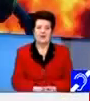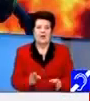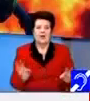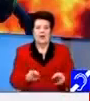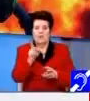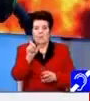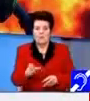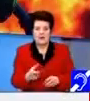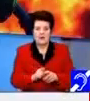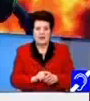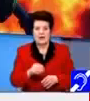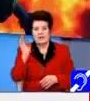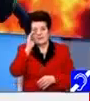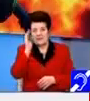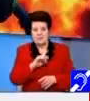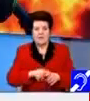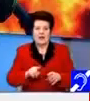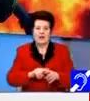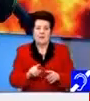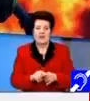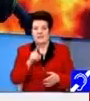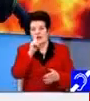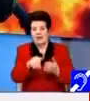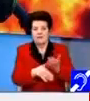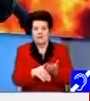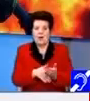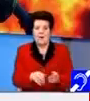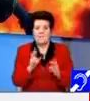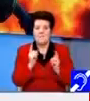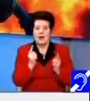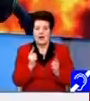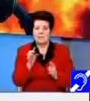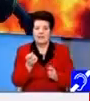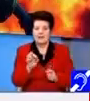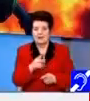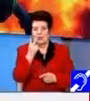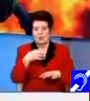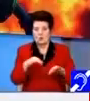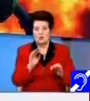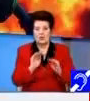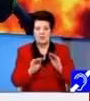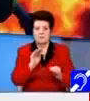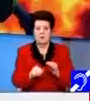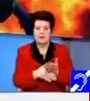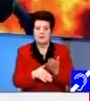Pompierii din zona transnistreană vor ajunge mai rapid la intervenții. Marea Britanie a donat 2 autospeciale și echipament de